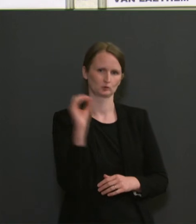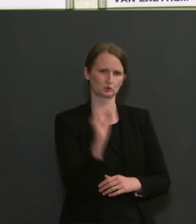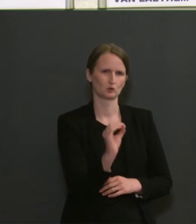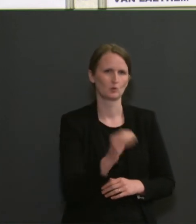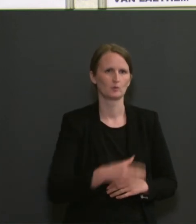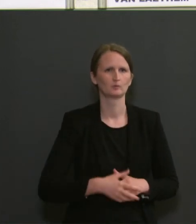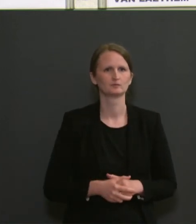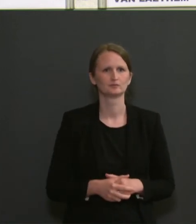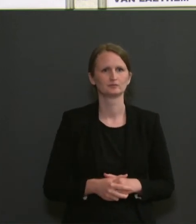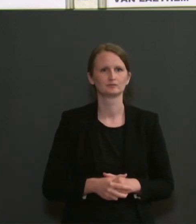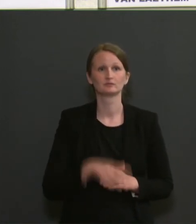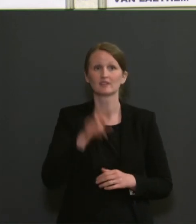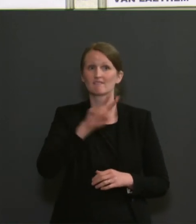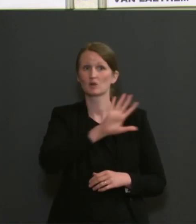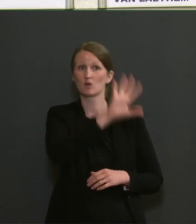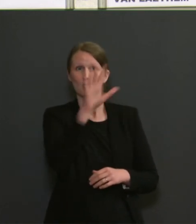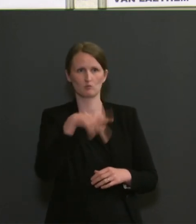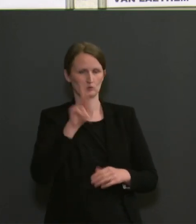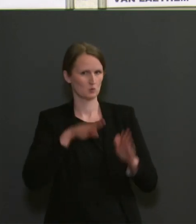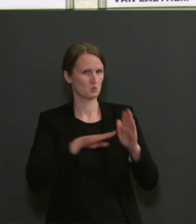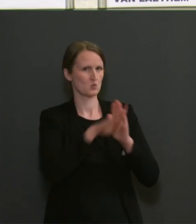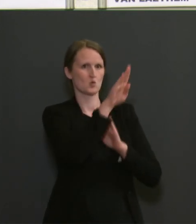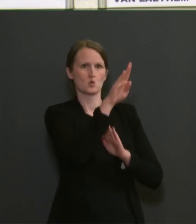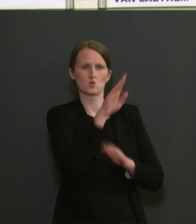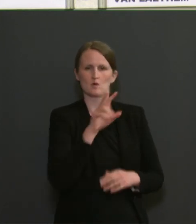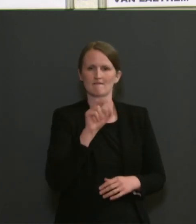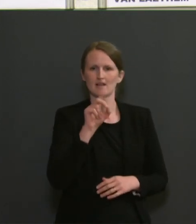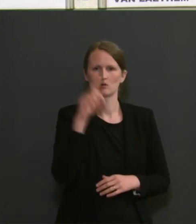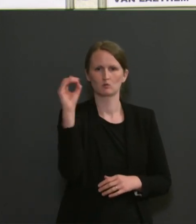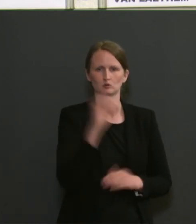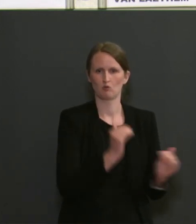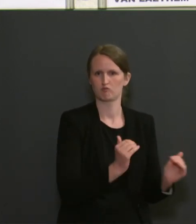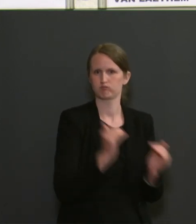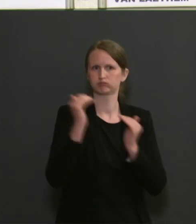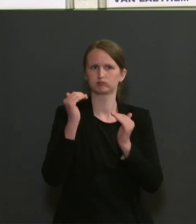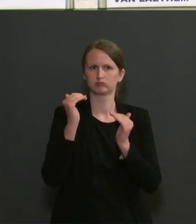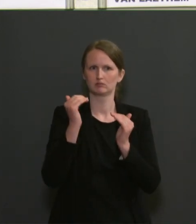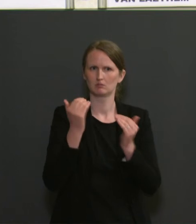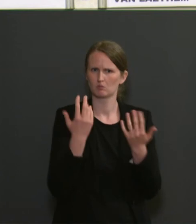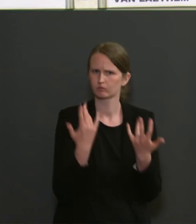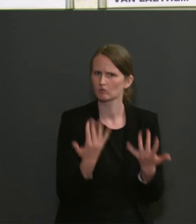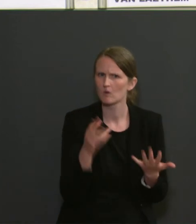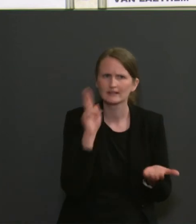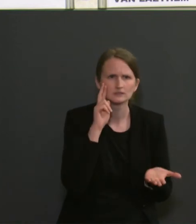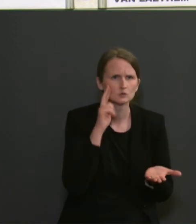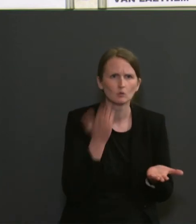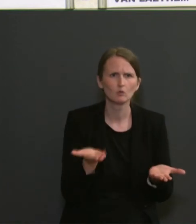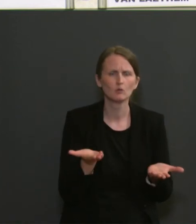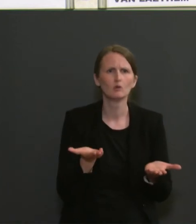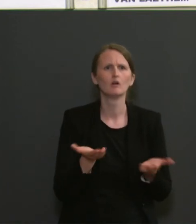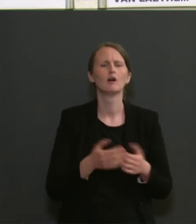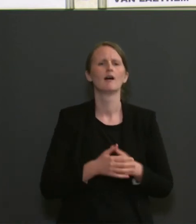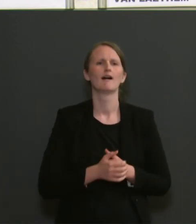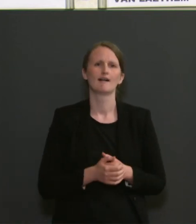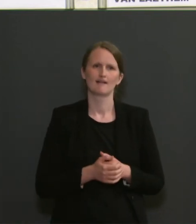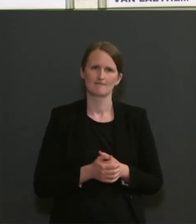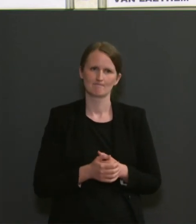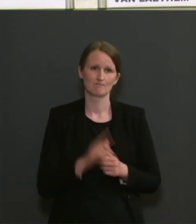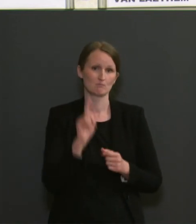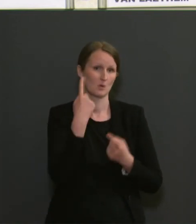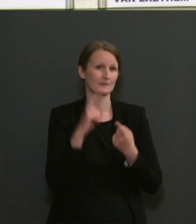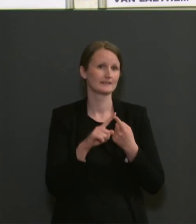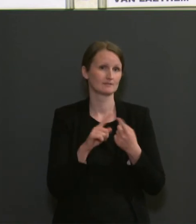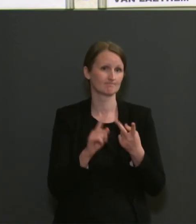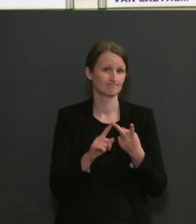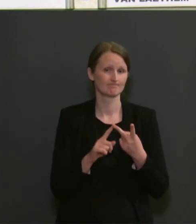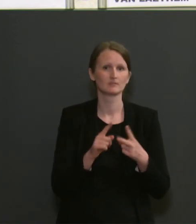Flandre, de 21%. On peut expliquer cette augmentation plus significative de deux manières. D'une part, parce que